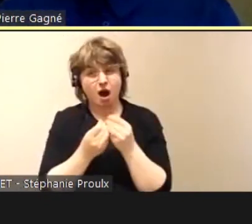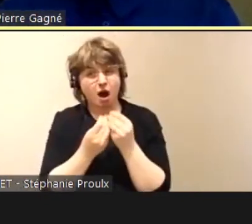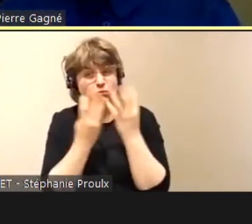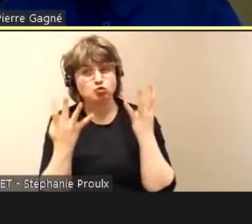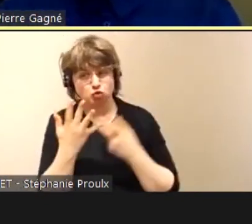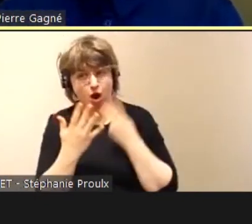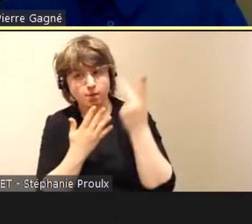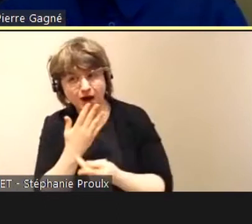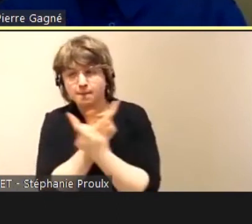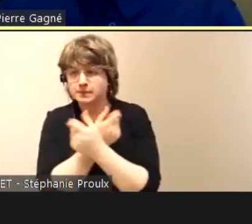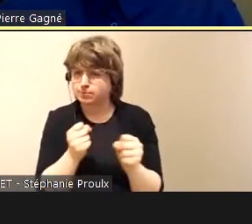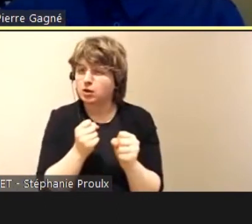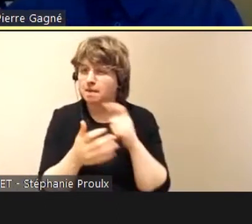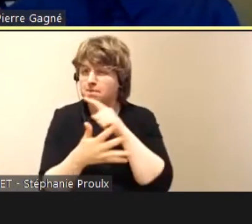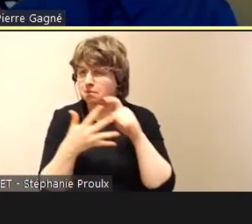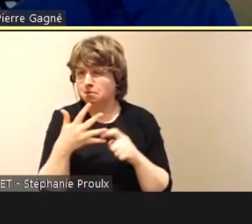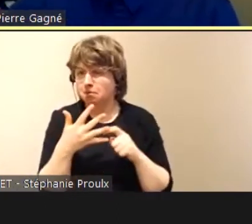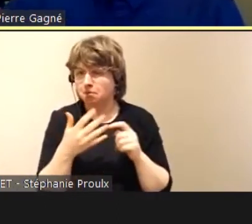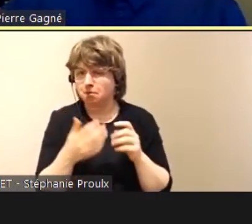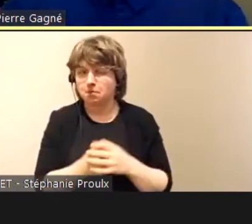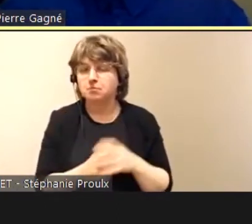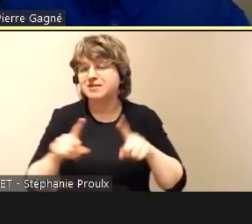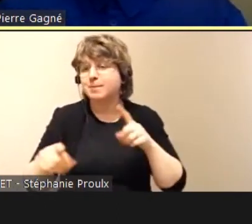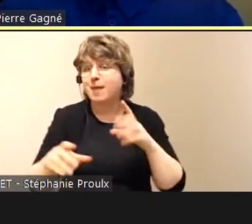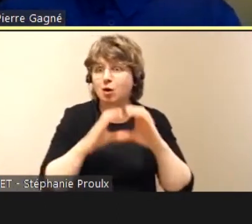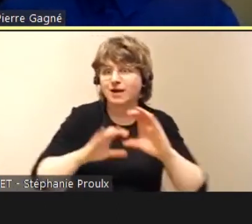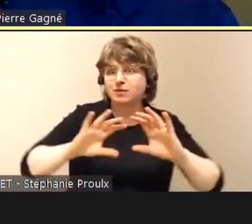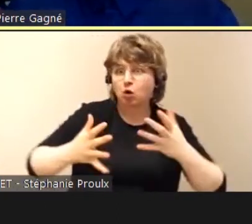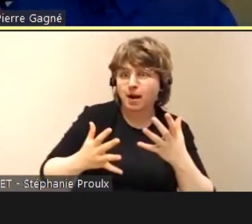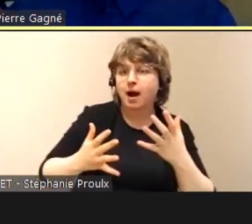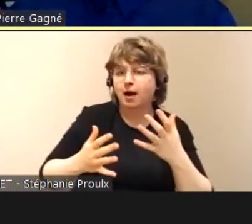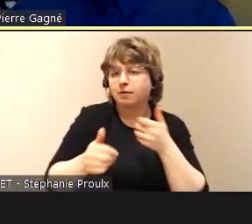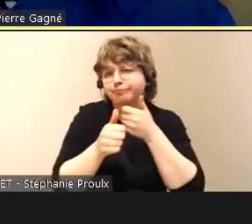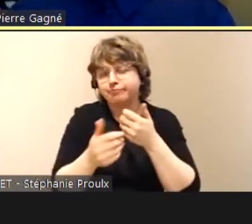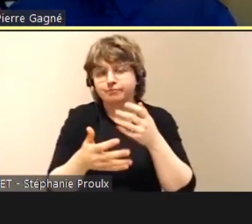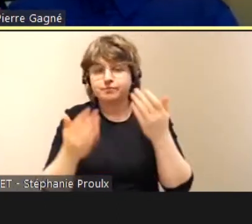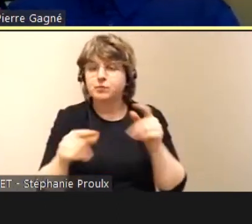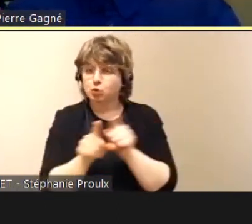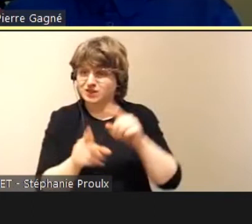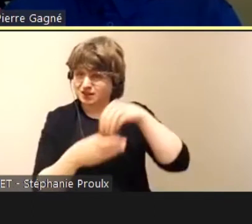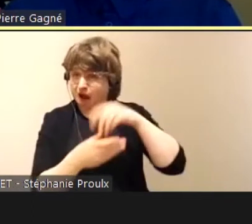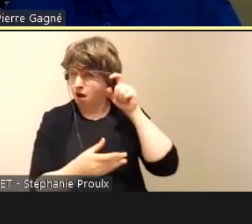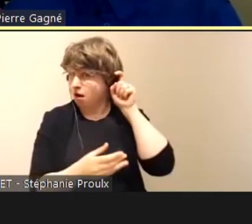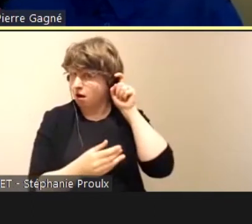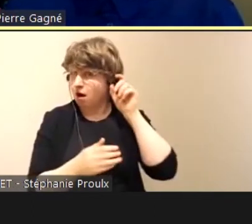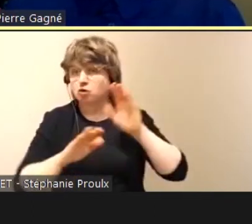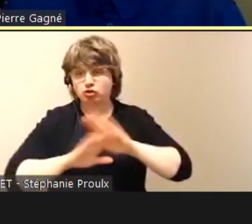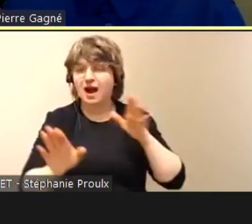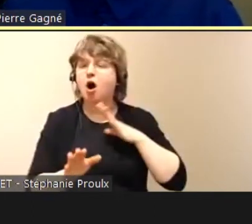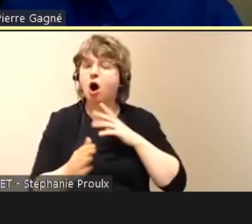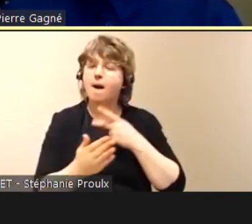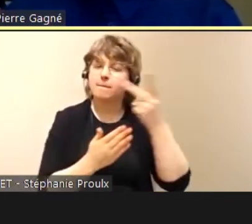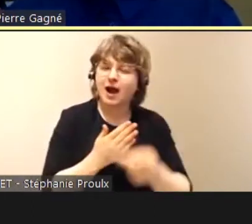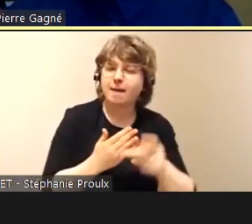selon le type de communication qu'on fait. Dans la plupart des appareils auditifs, maintenant aussi, il y a des programmes, il y a des